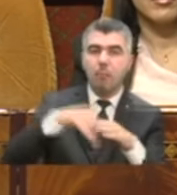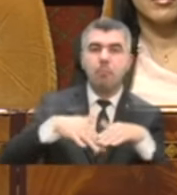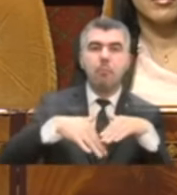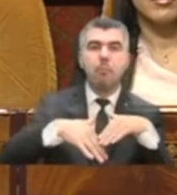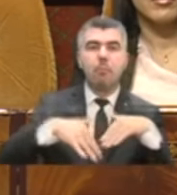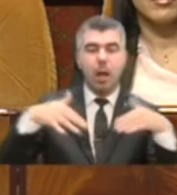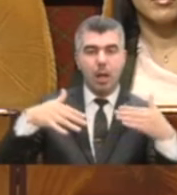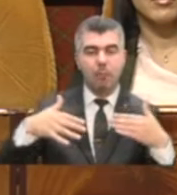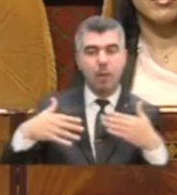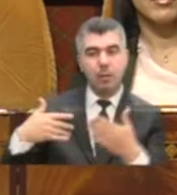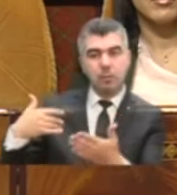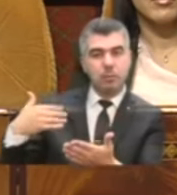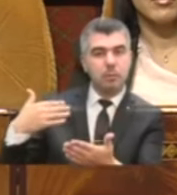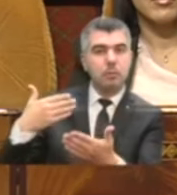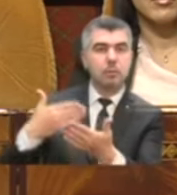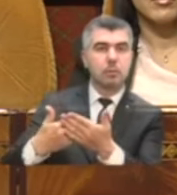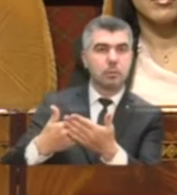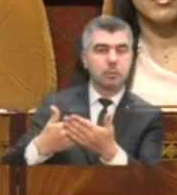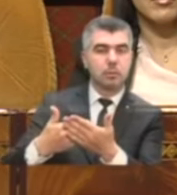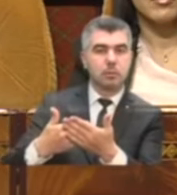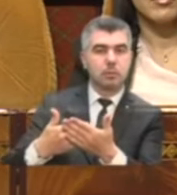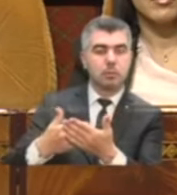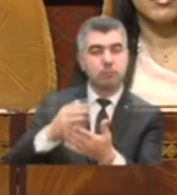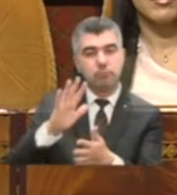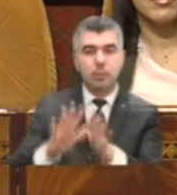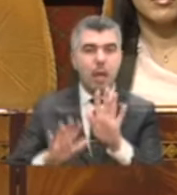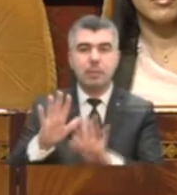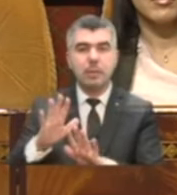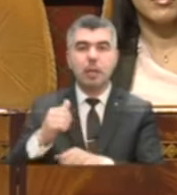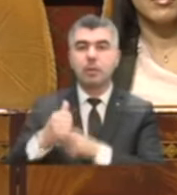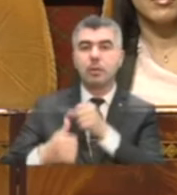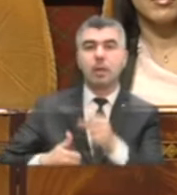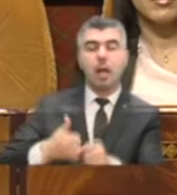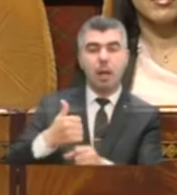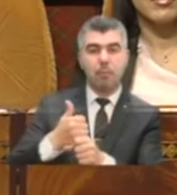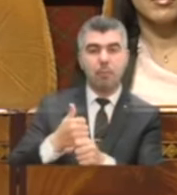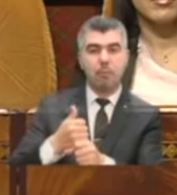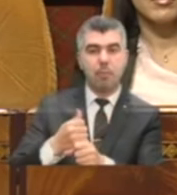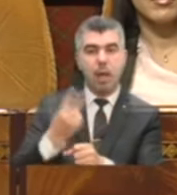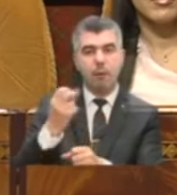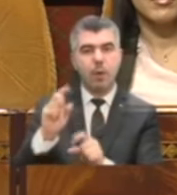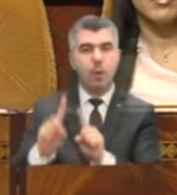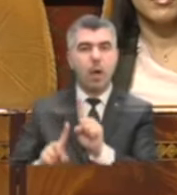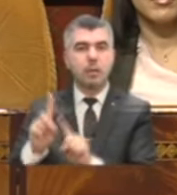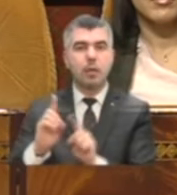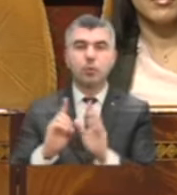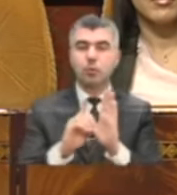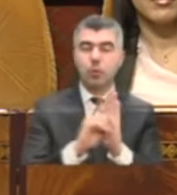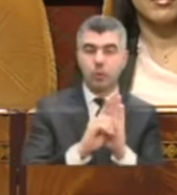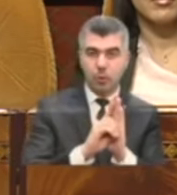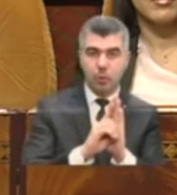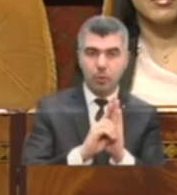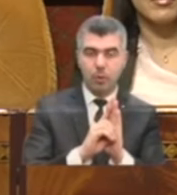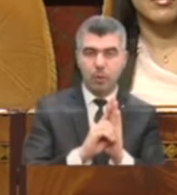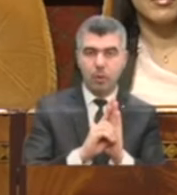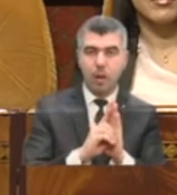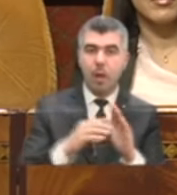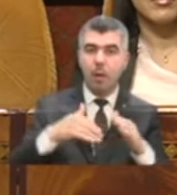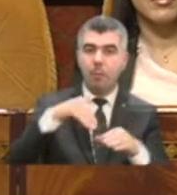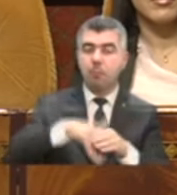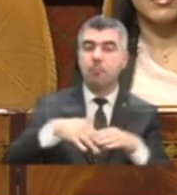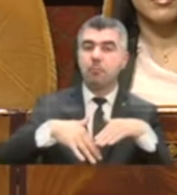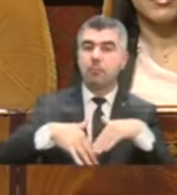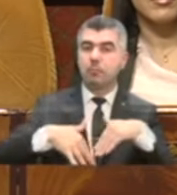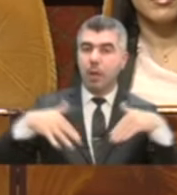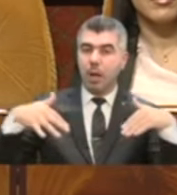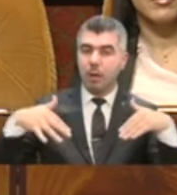طول هذا ممكن نقوله 15 سنة، خاصة بعد دستور 2011، بحيث أن البرلمان طوال هذه